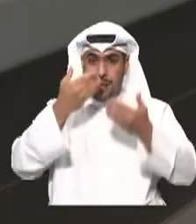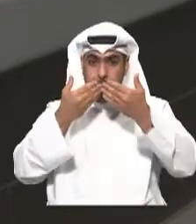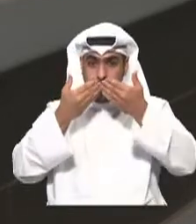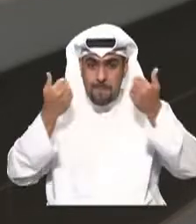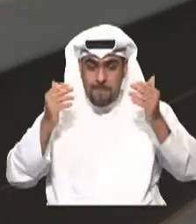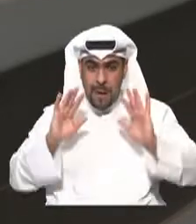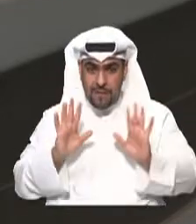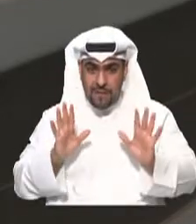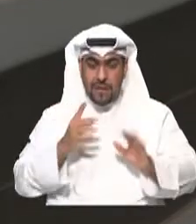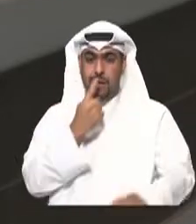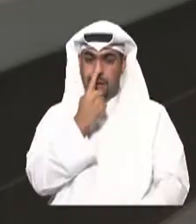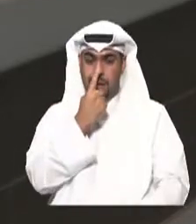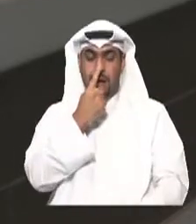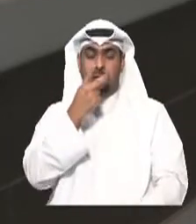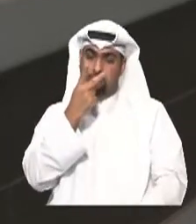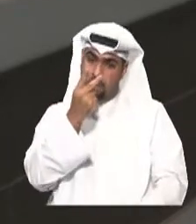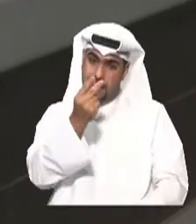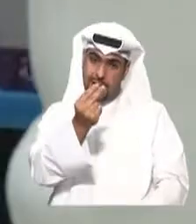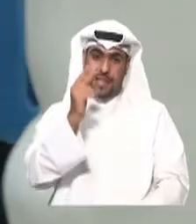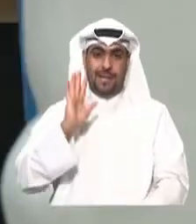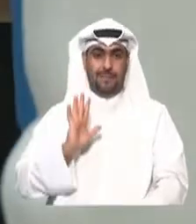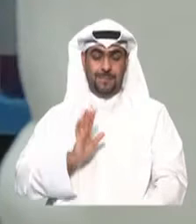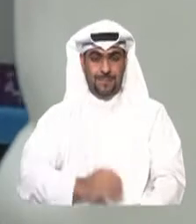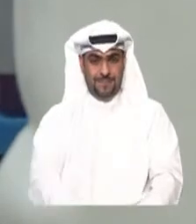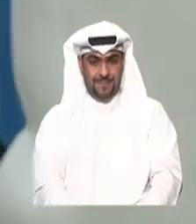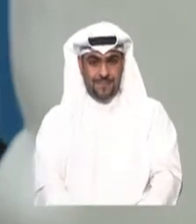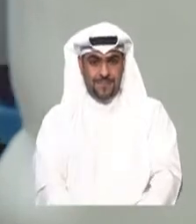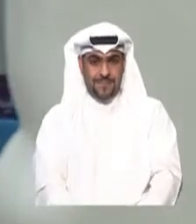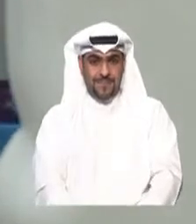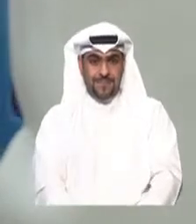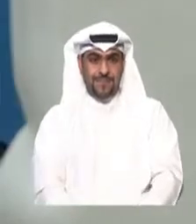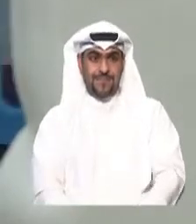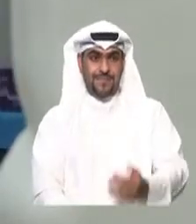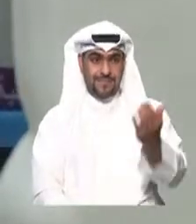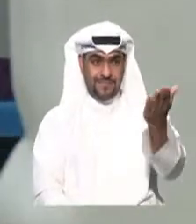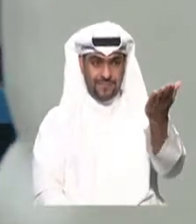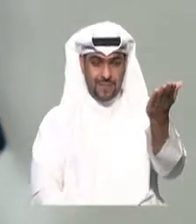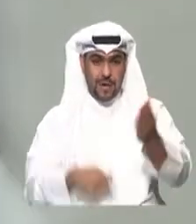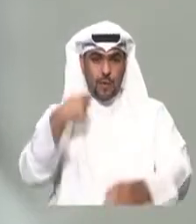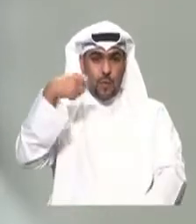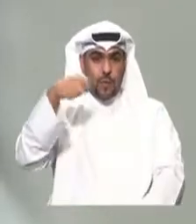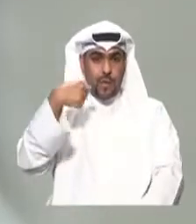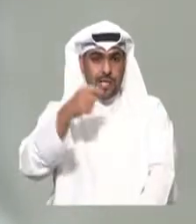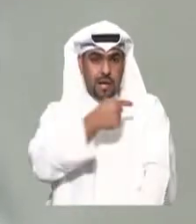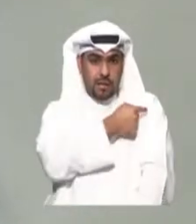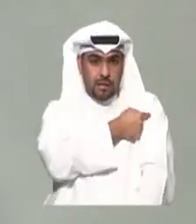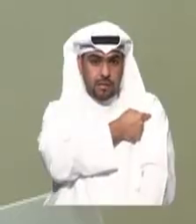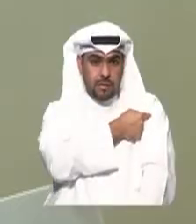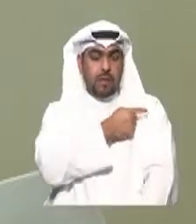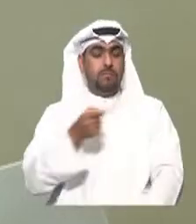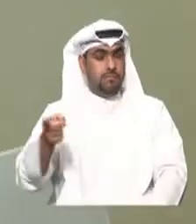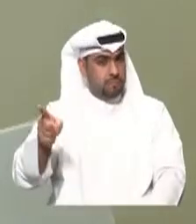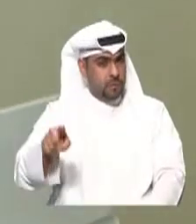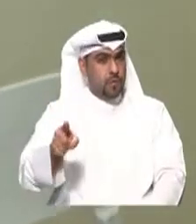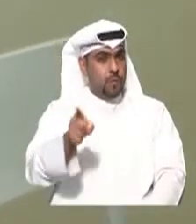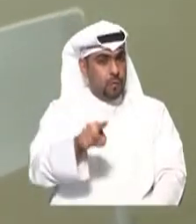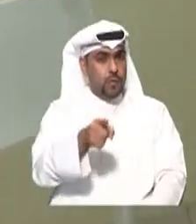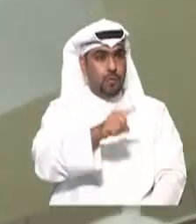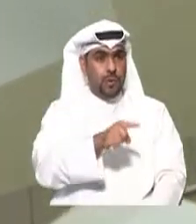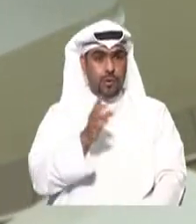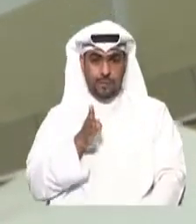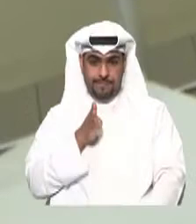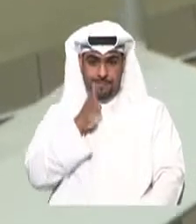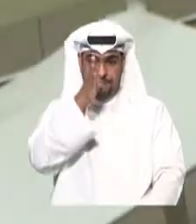قبل لا يطلعون من الحجر نطعمهم. جهود متواصلة للحملات المتنقلة لتطعيم طريحي الفراش